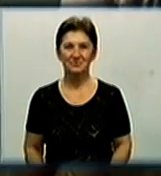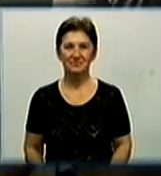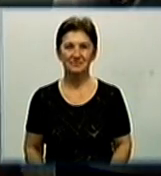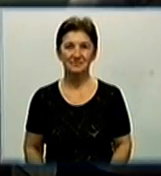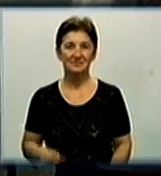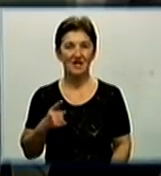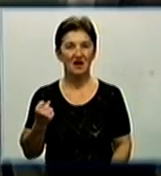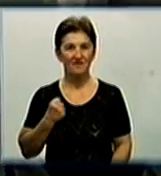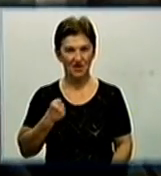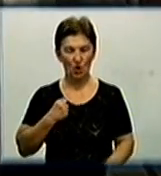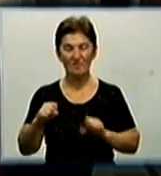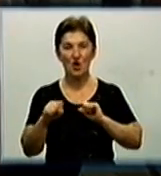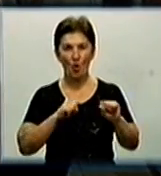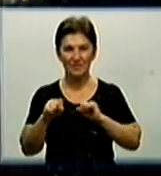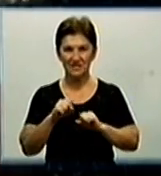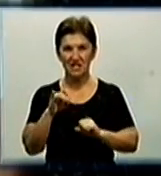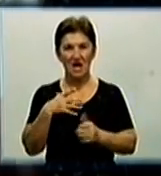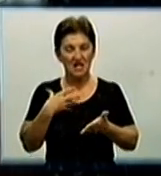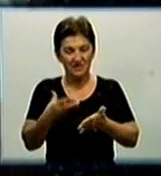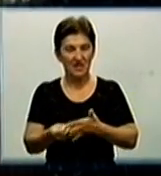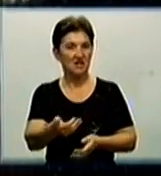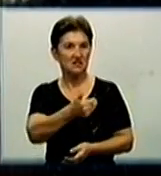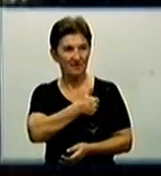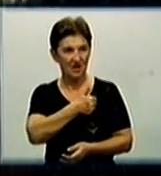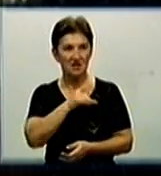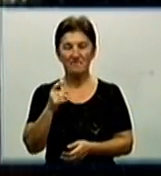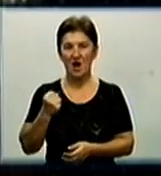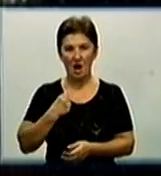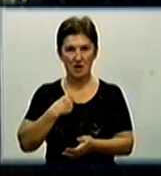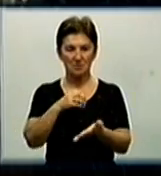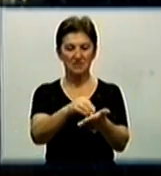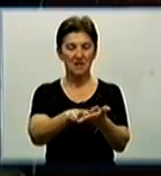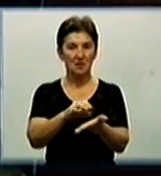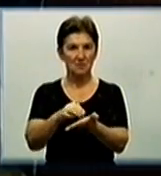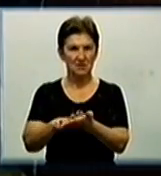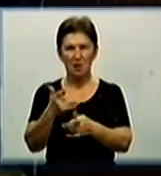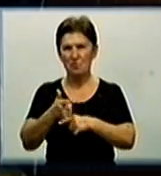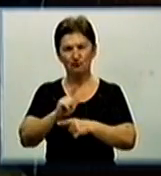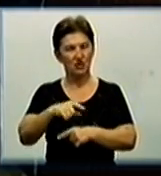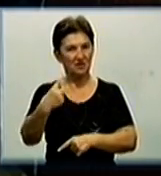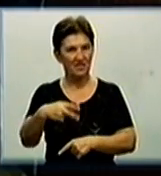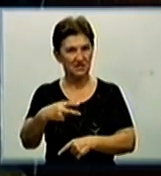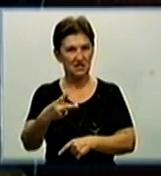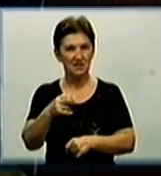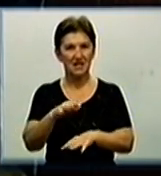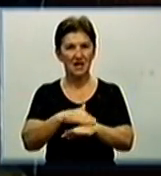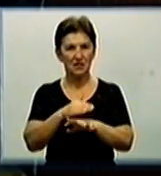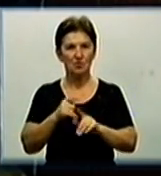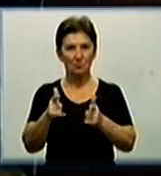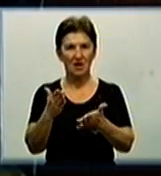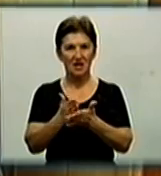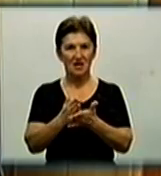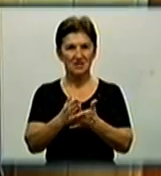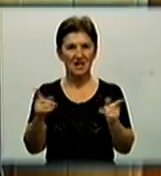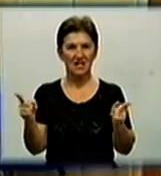Військовий комісар заявляє, з власної волі у Кіровограді до армії вже записалось більше 20 чоловік. Для добровольців існують критерії